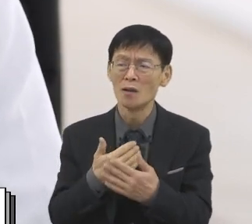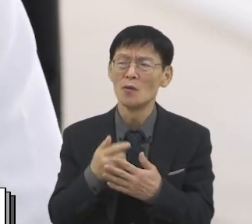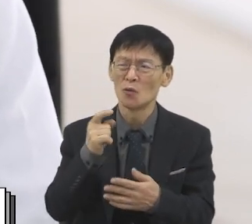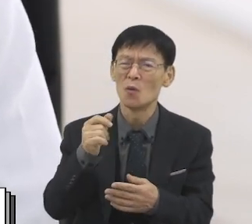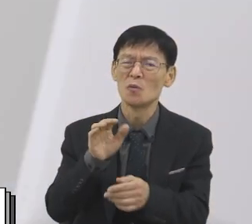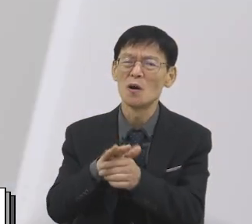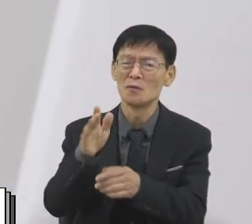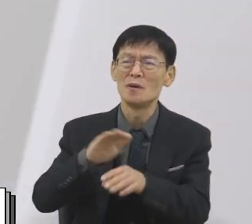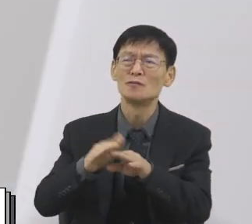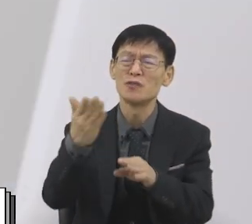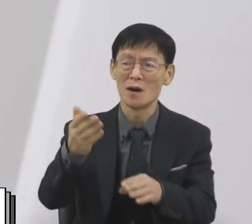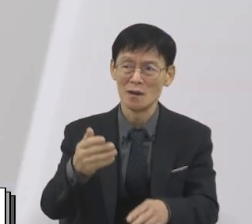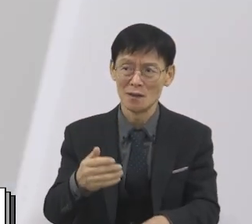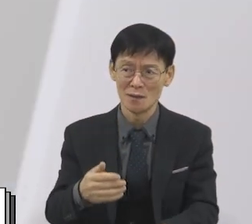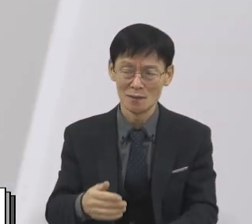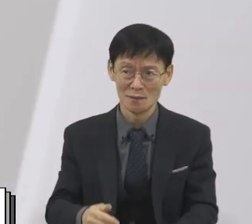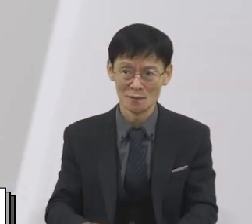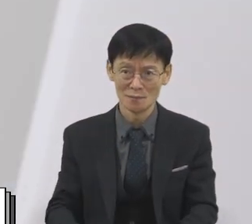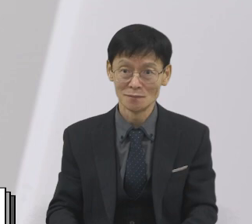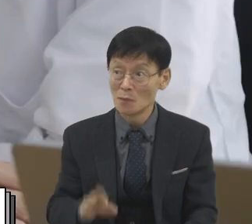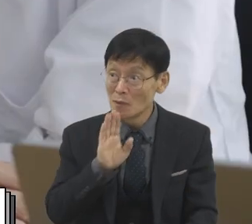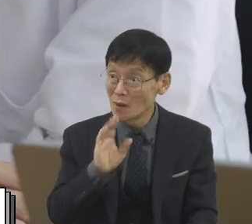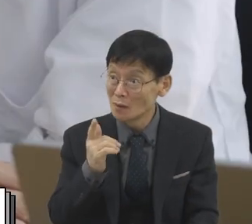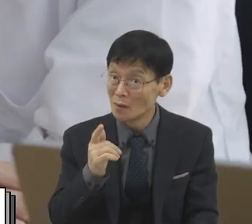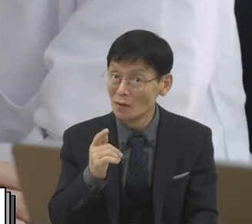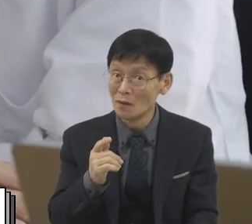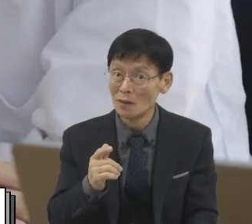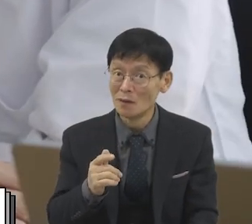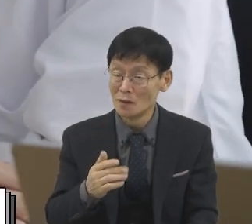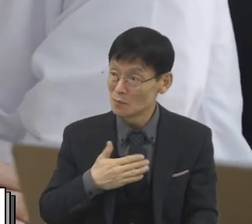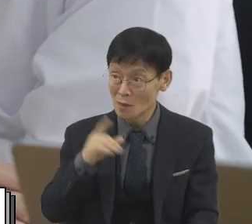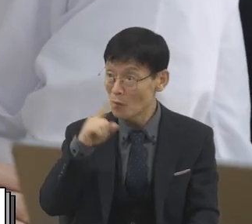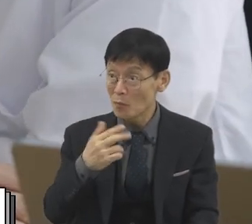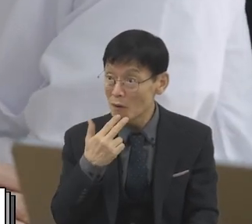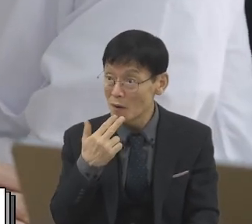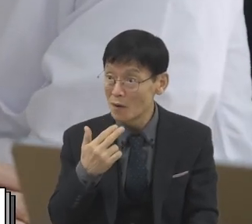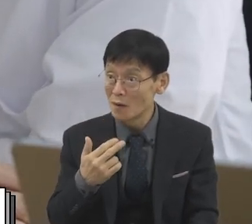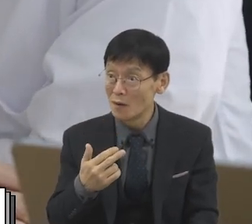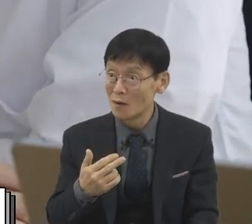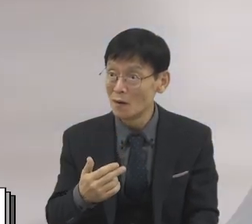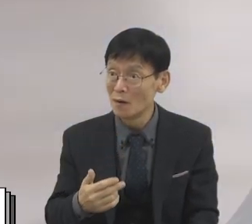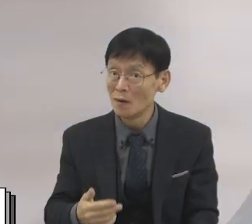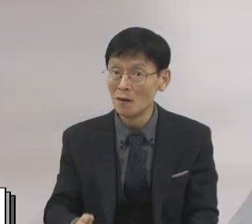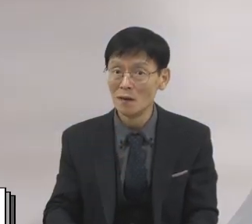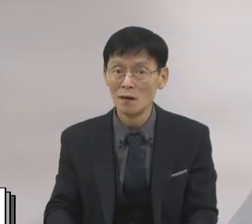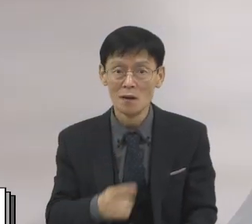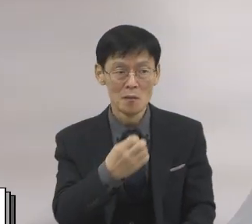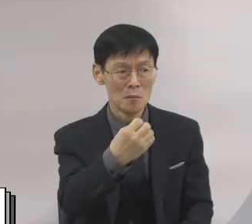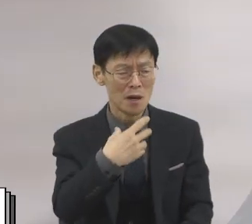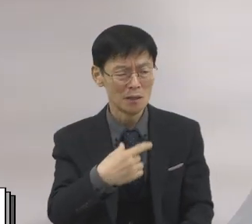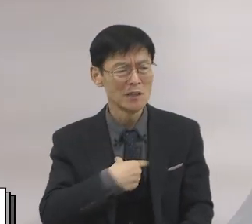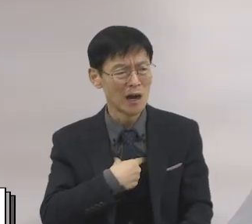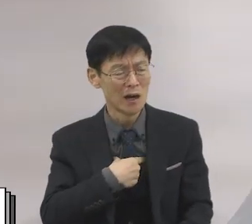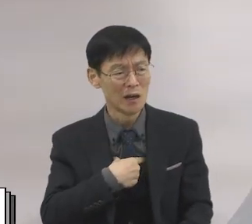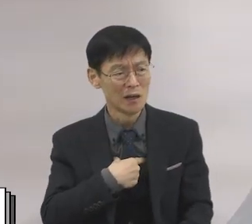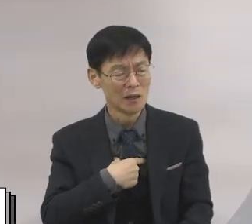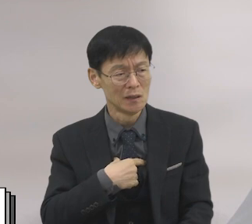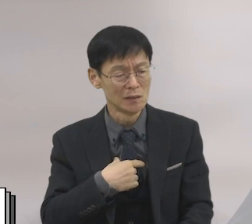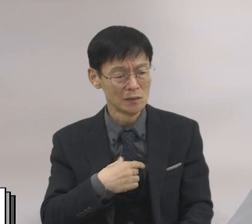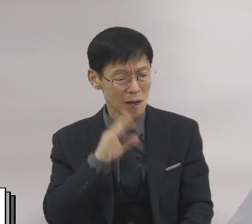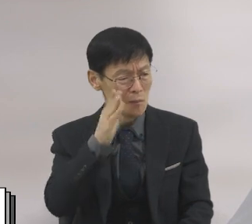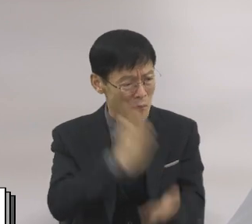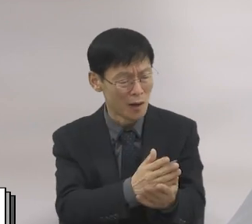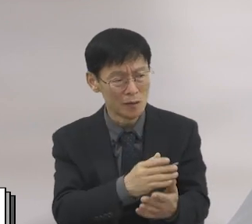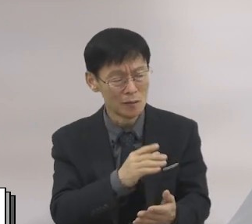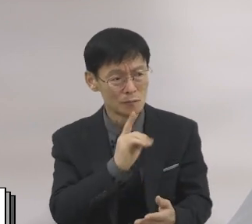것 같아서 그냥 풀어드리려고 한 거예요. 그쵸? 기분 안 나쁘죠? 그런 말 싫어요.